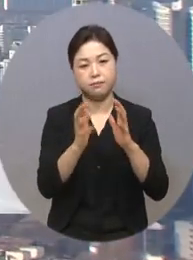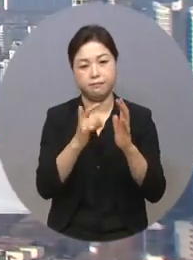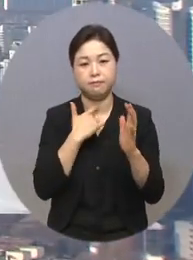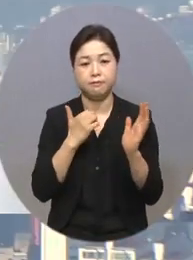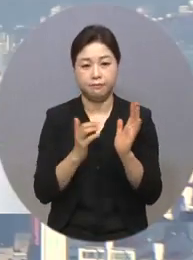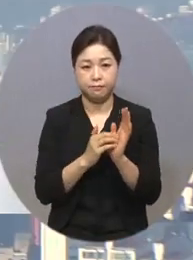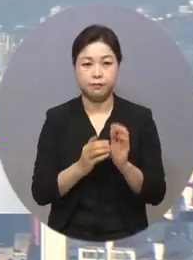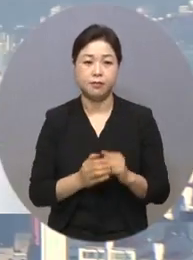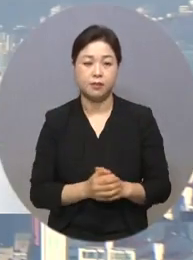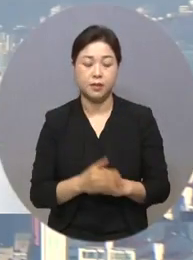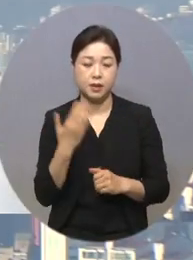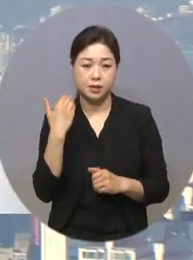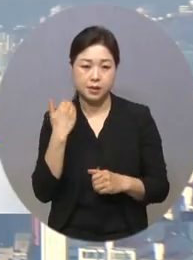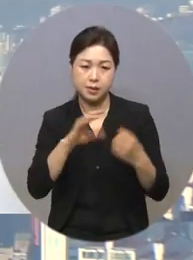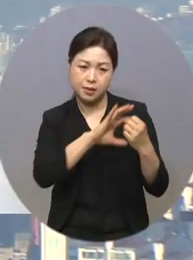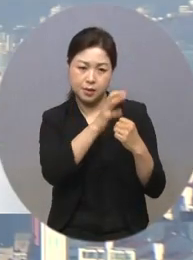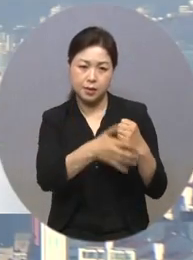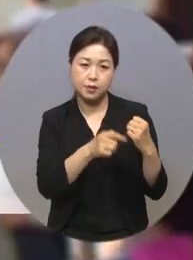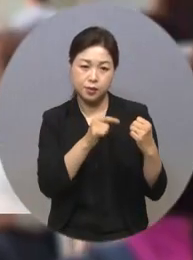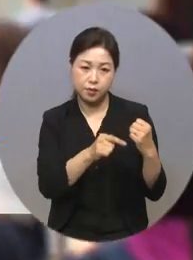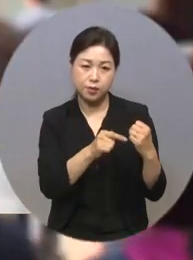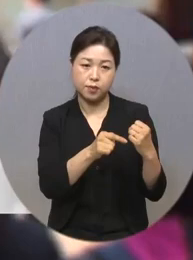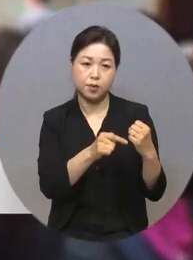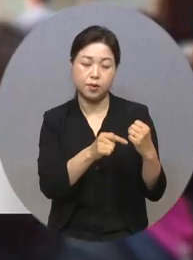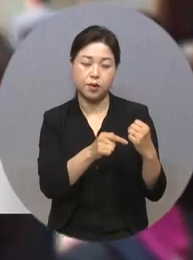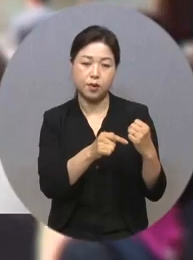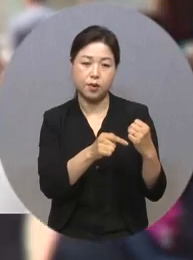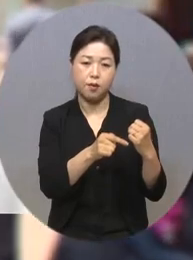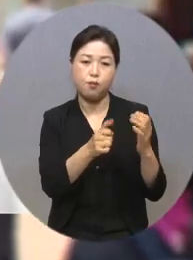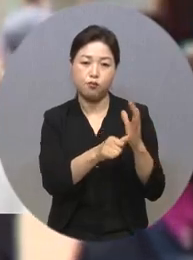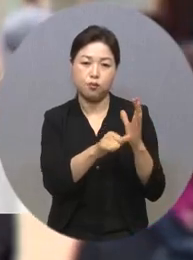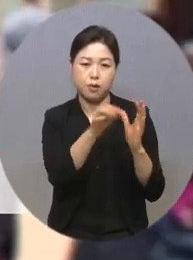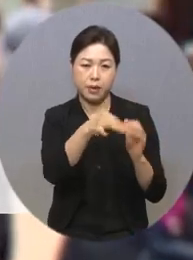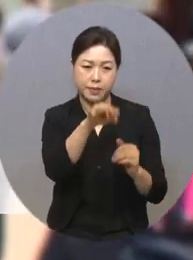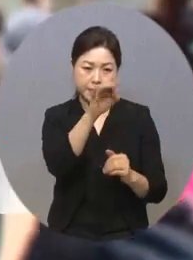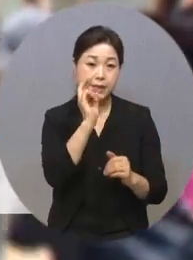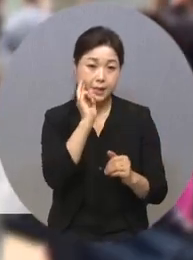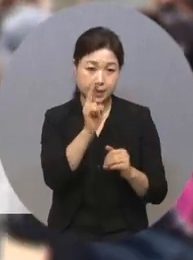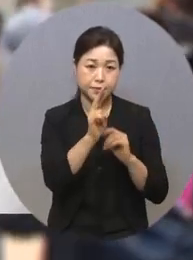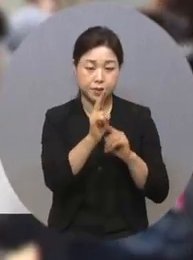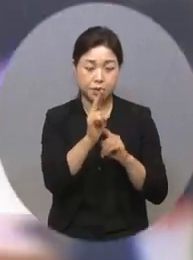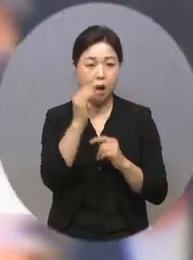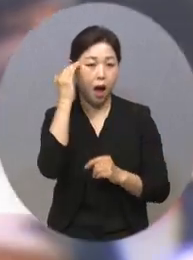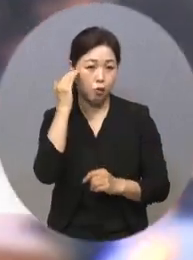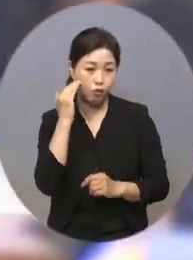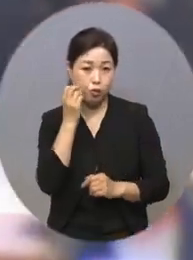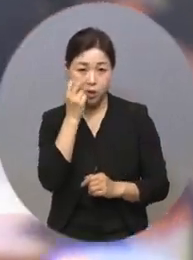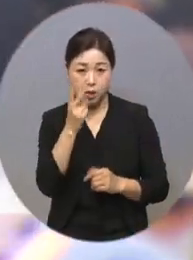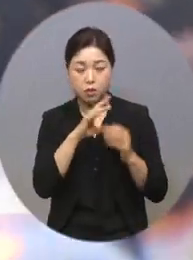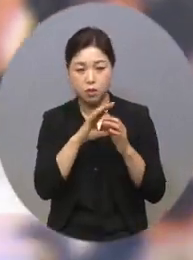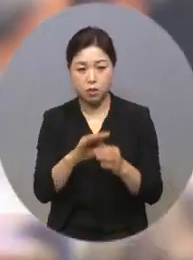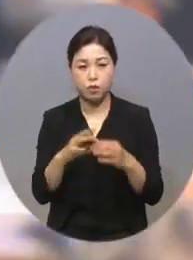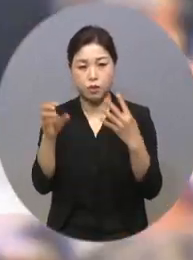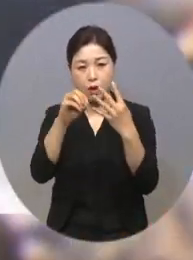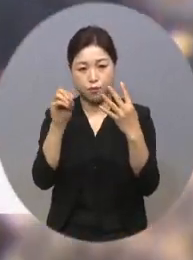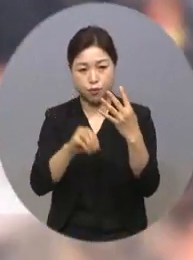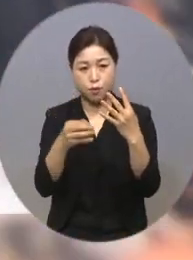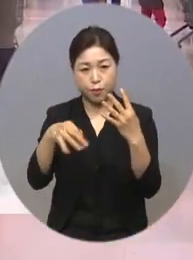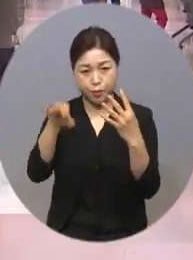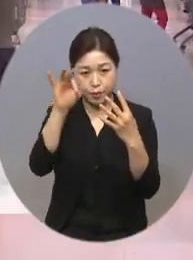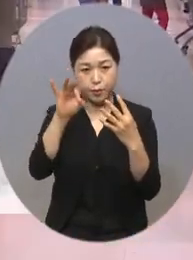국토부는 최근 전 세계적으로 인플레이션이 확대되고 있는 가운데 국내도 2개월 연속 4%대 상승한 데